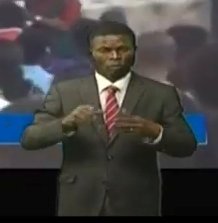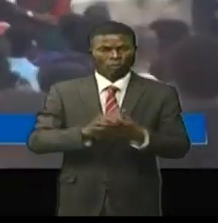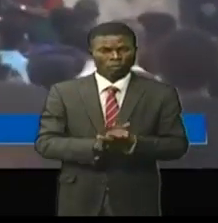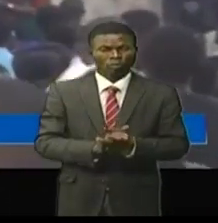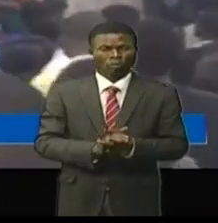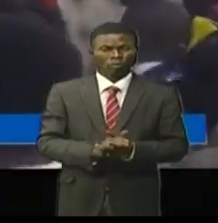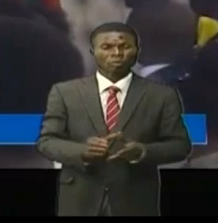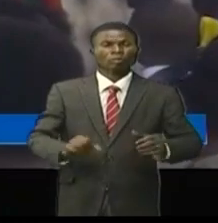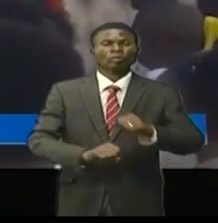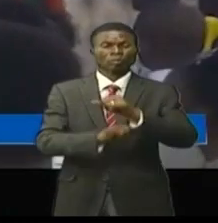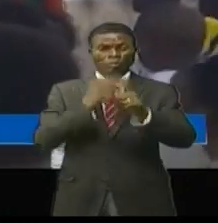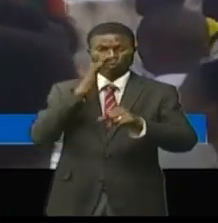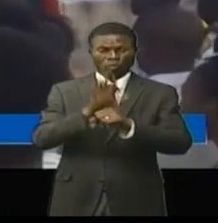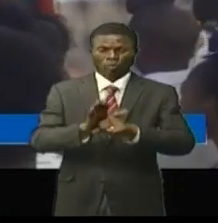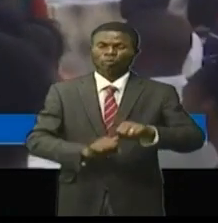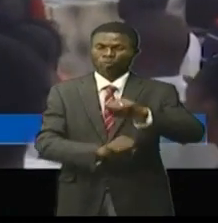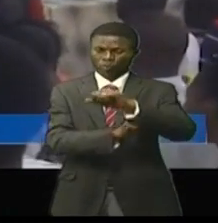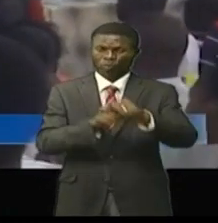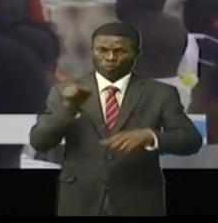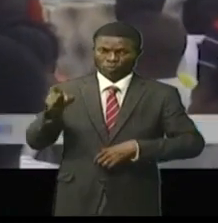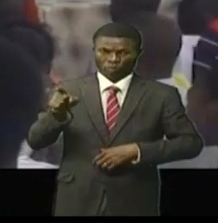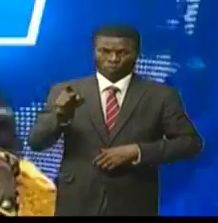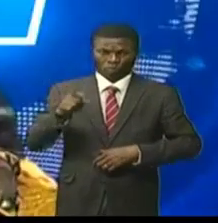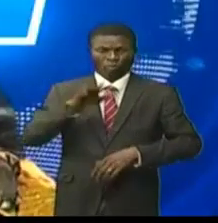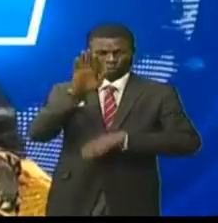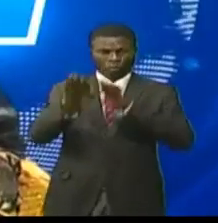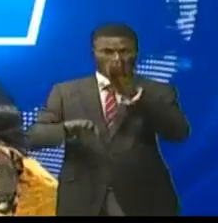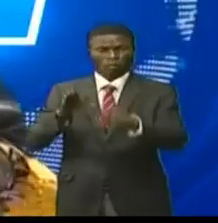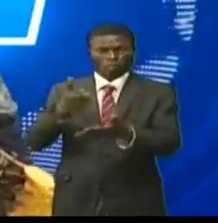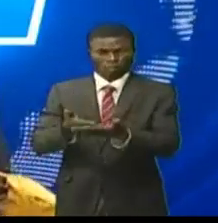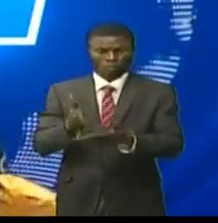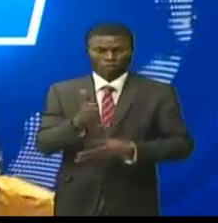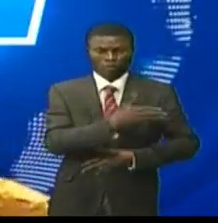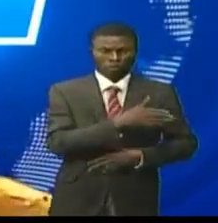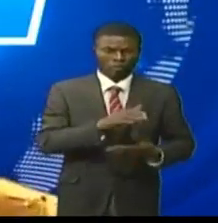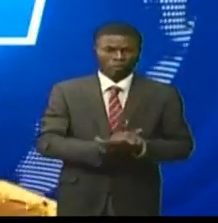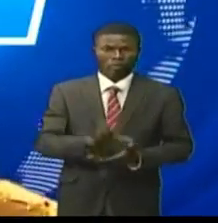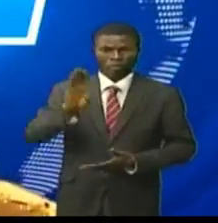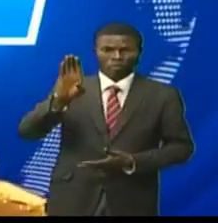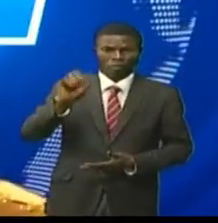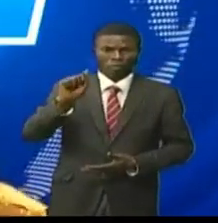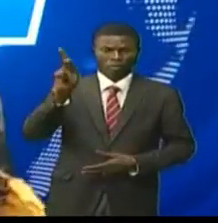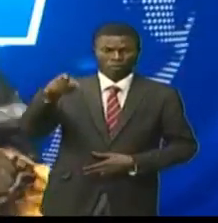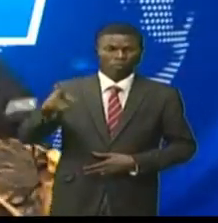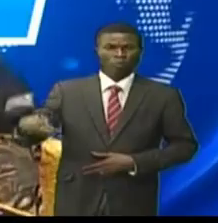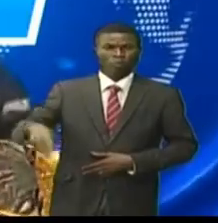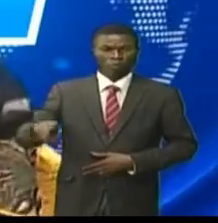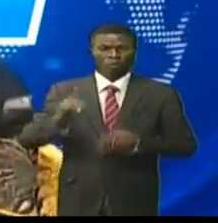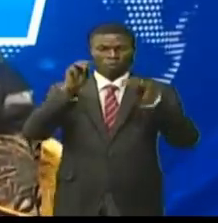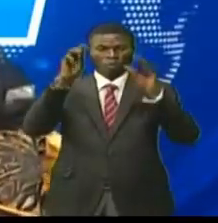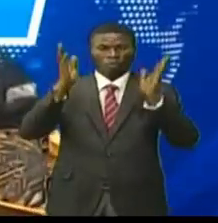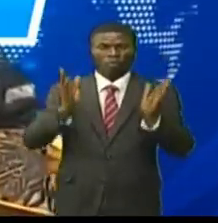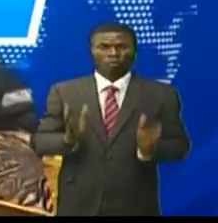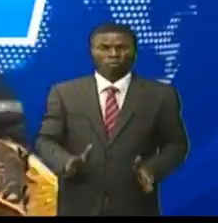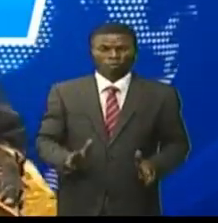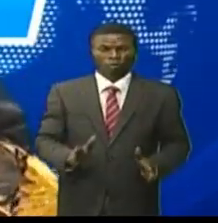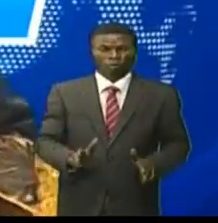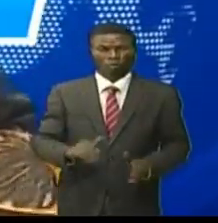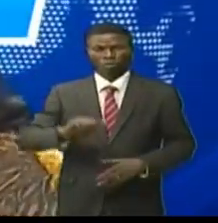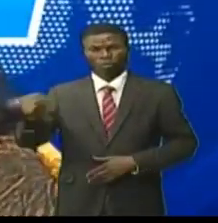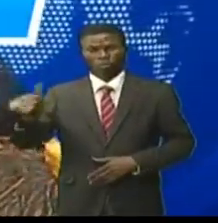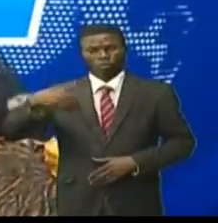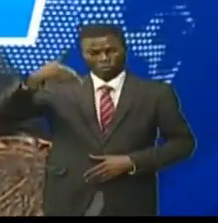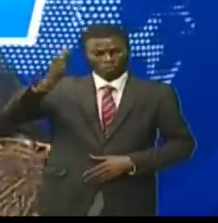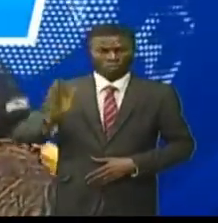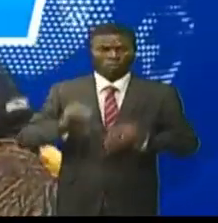Patrick Onoya de leur soutien à cette démarche. Cap sur les provinces, les enseignants et autres experts